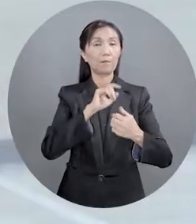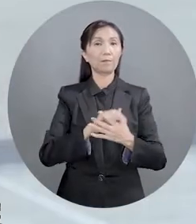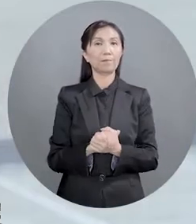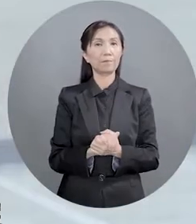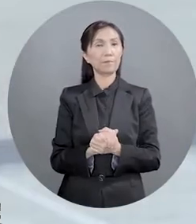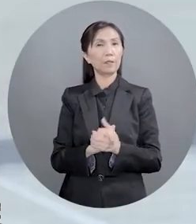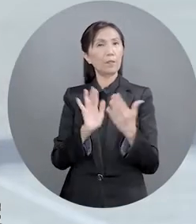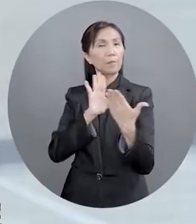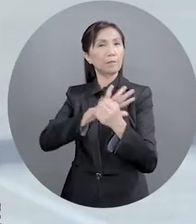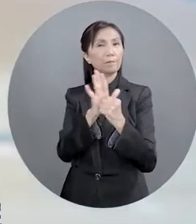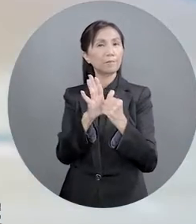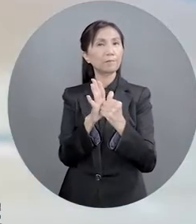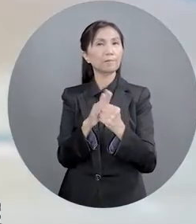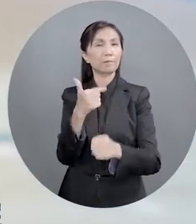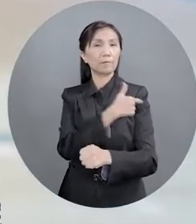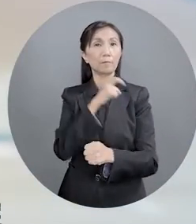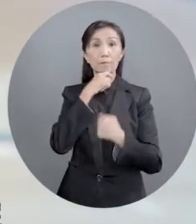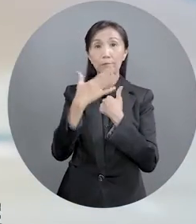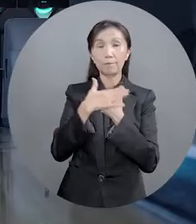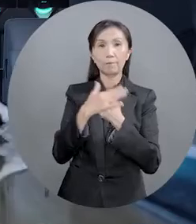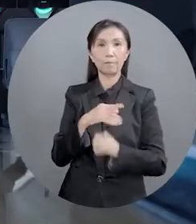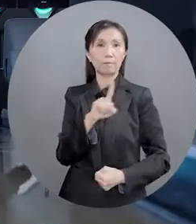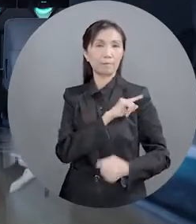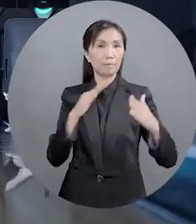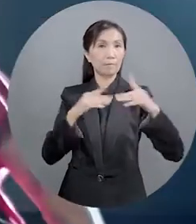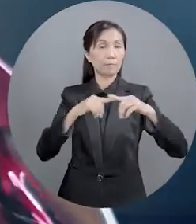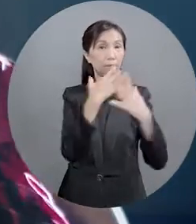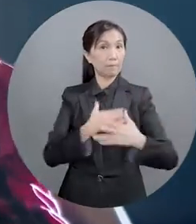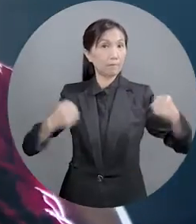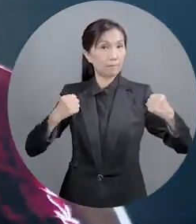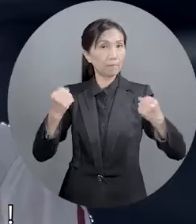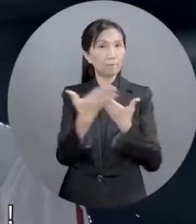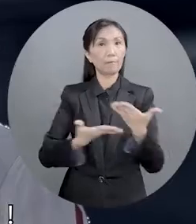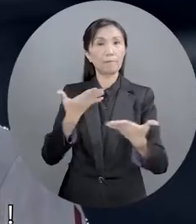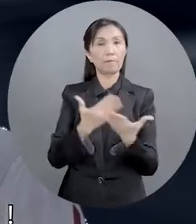响。 就算面对变种病毒，疫苗对你都会有保护。 为自己 同家人